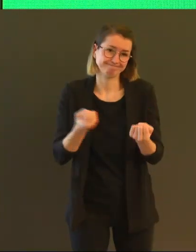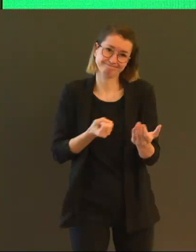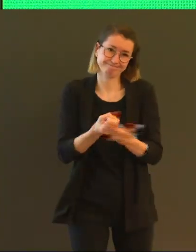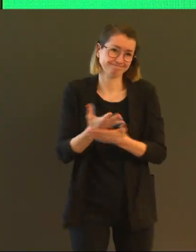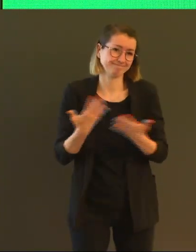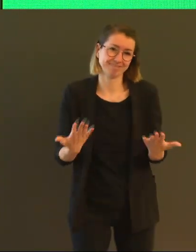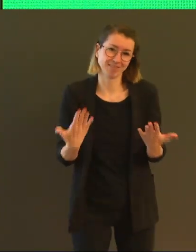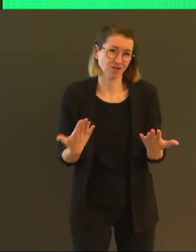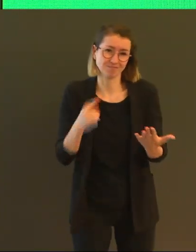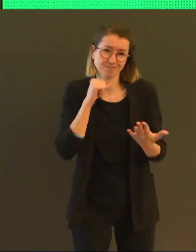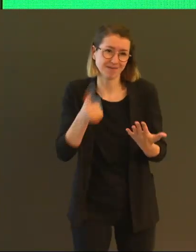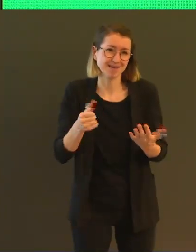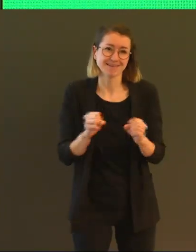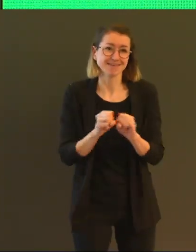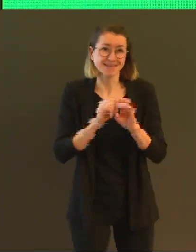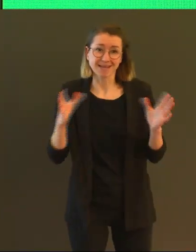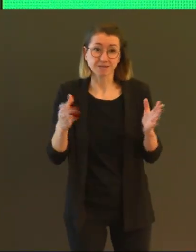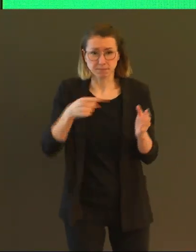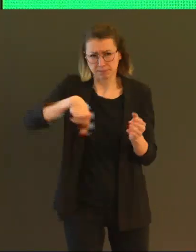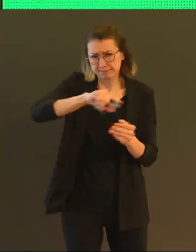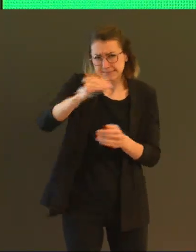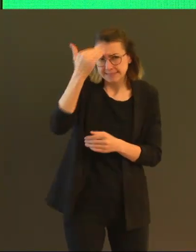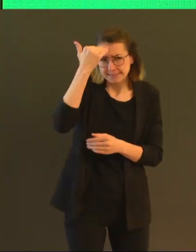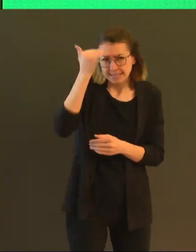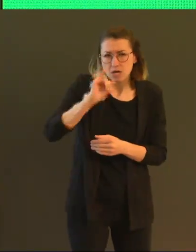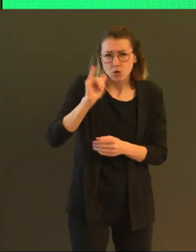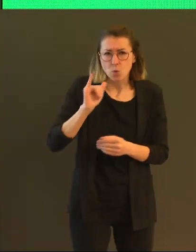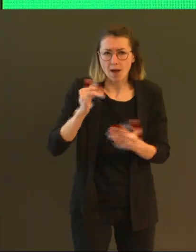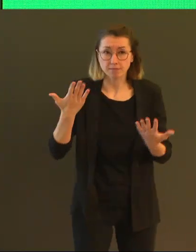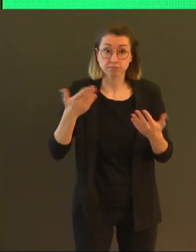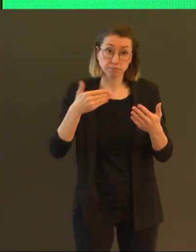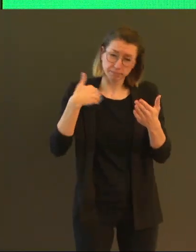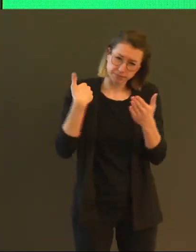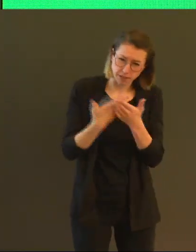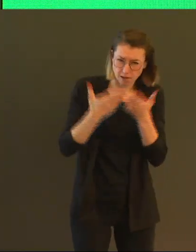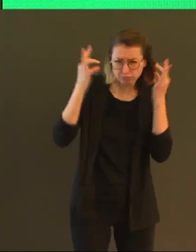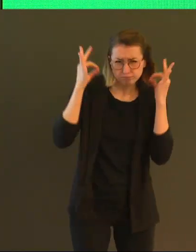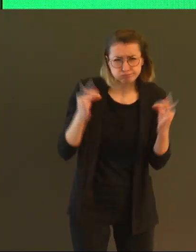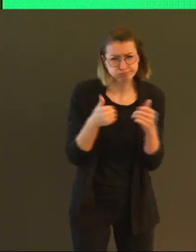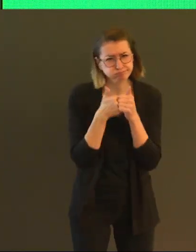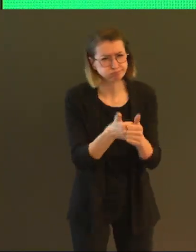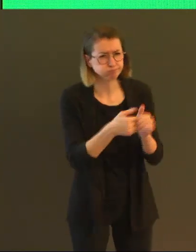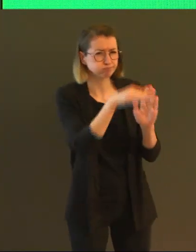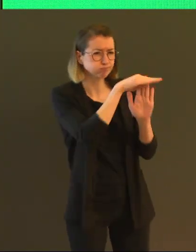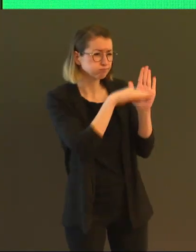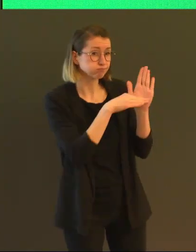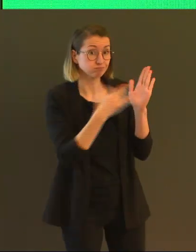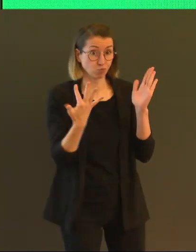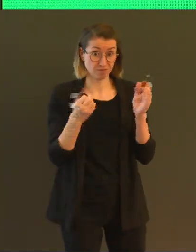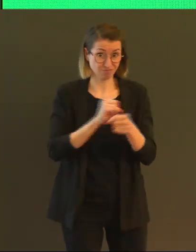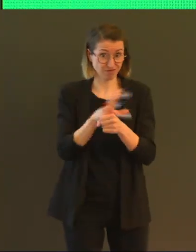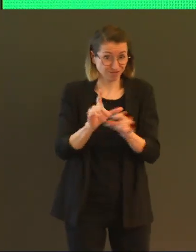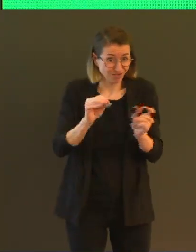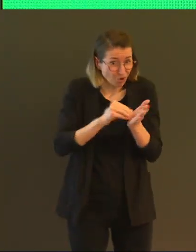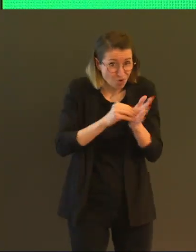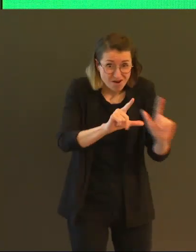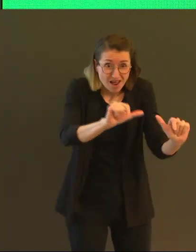savons aujourd'hui que nos comportements devront être adaptés à la présence de ce virus. Nos comportements